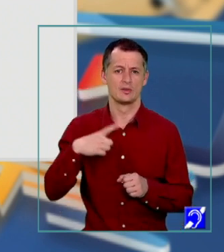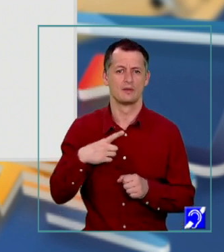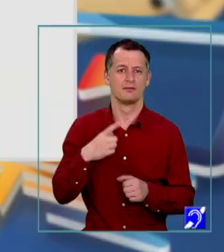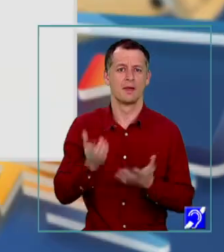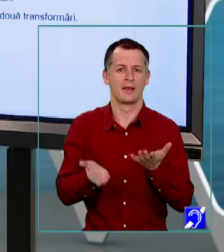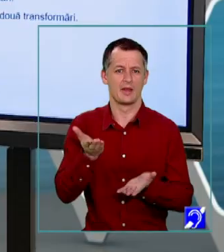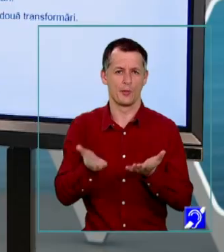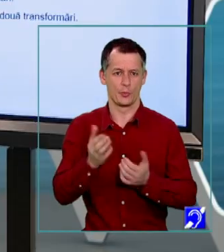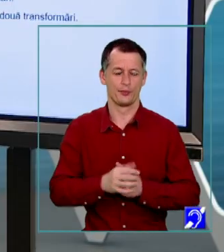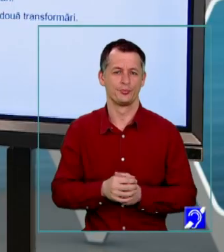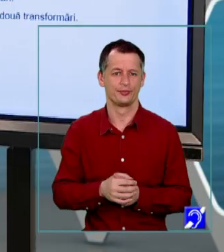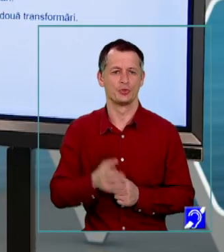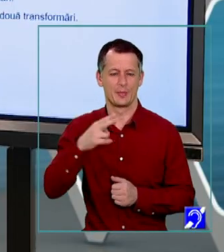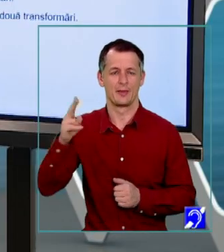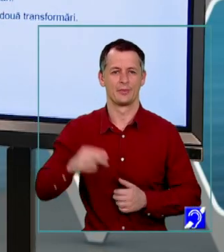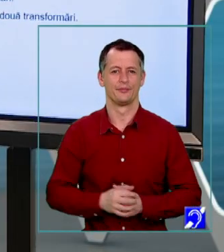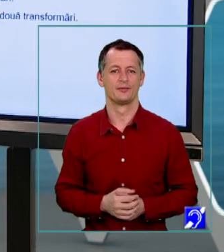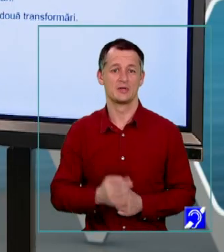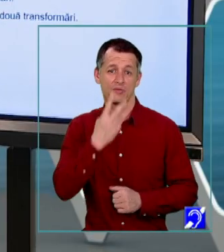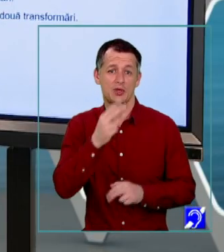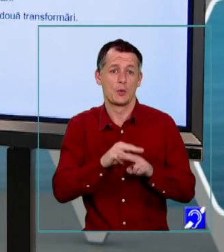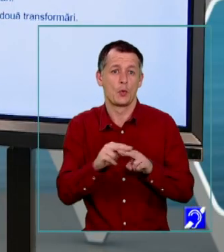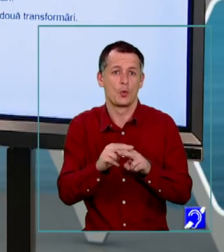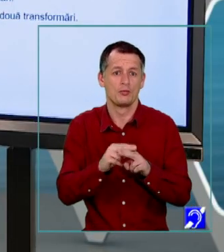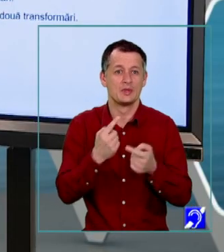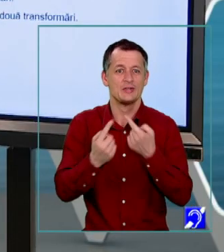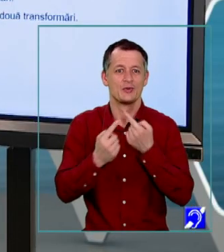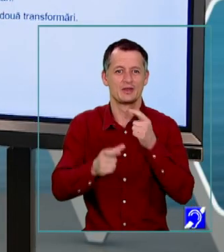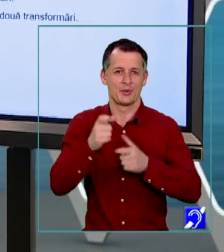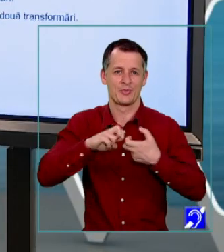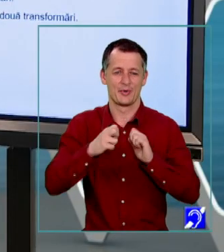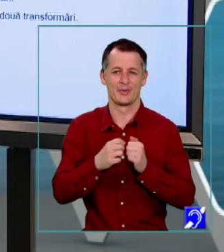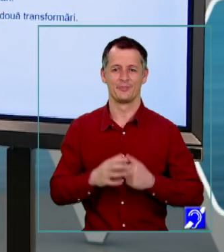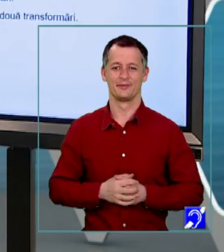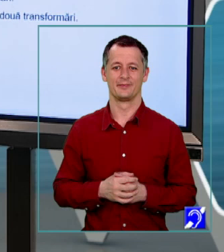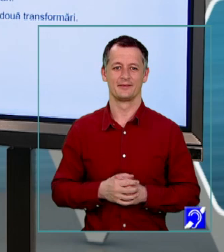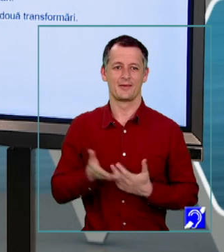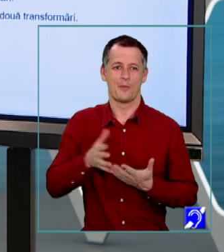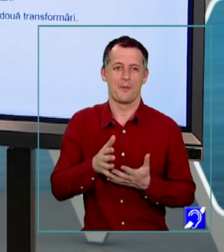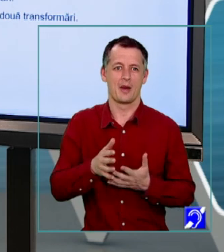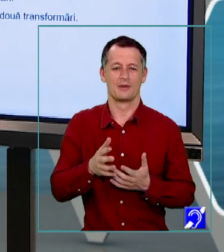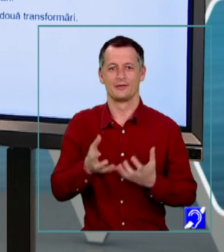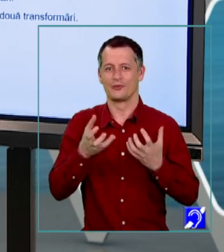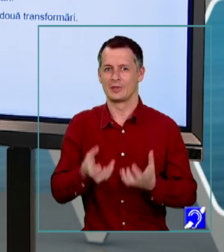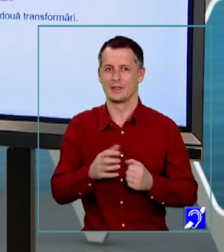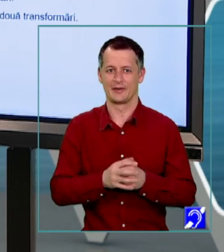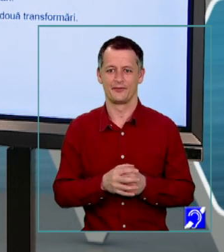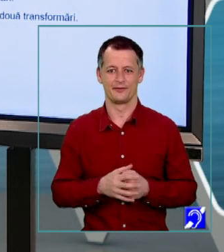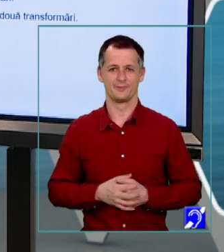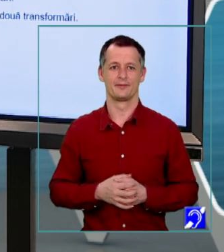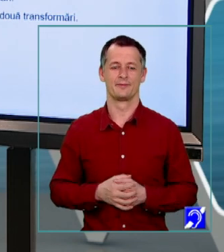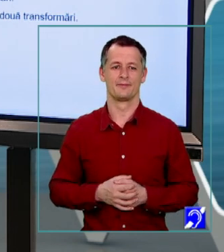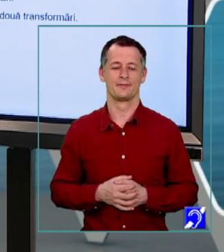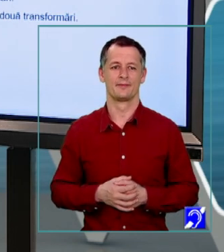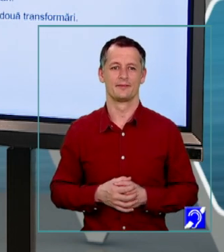mai departe. Haideți să vedem cum abordăm problema. Deja pare foarte stufoasă, deja ați depus un efort ca să